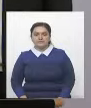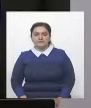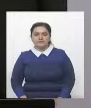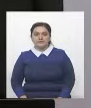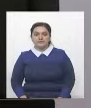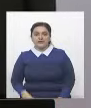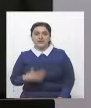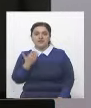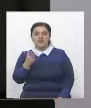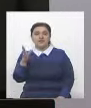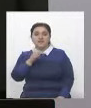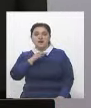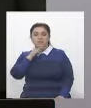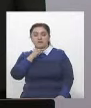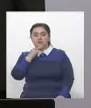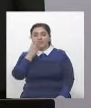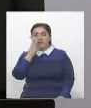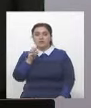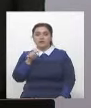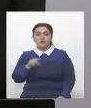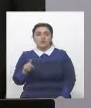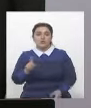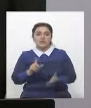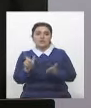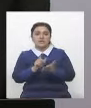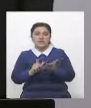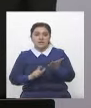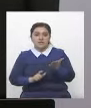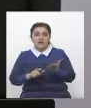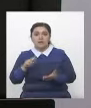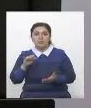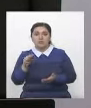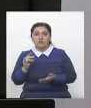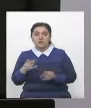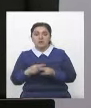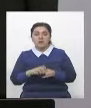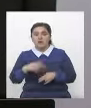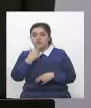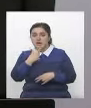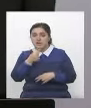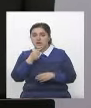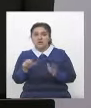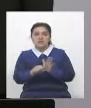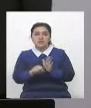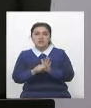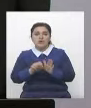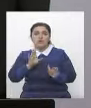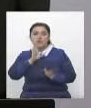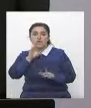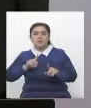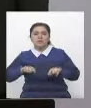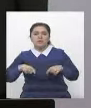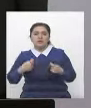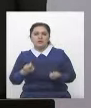Наверное, вы все обратили внимание на то, что в стихотворении Пушкин описывает красоту зимнего